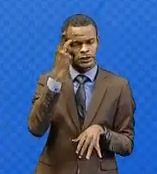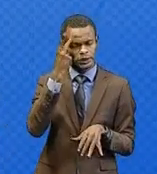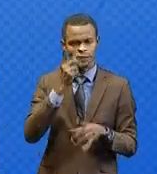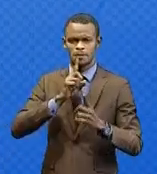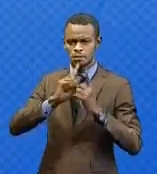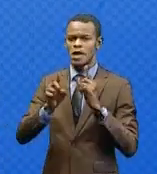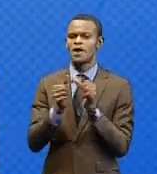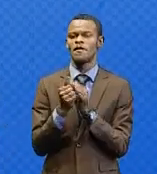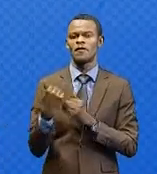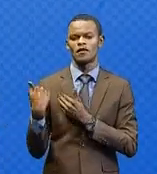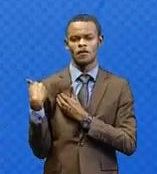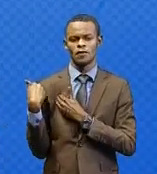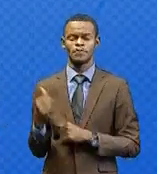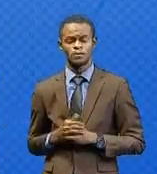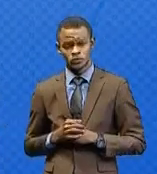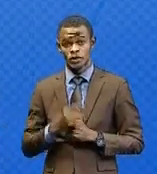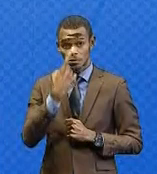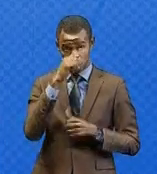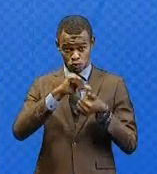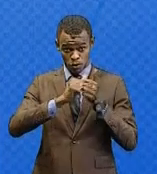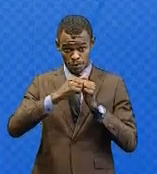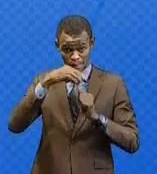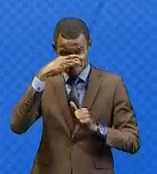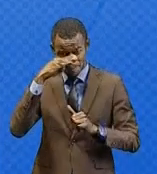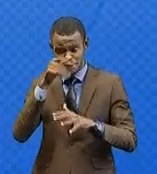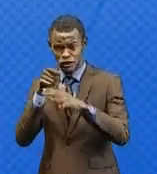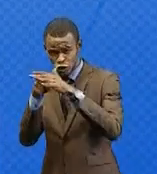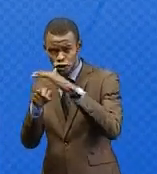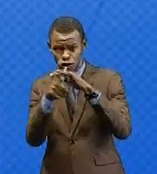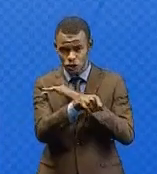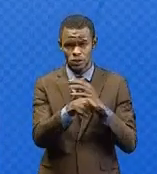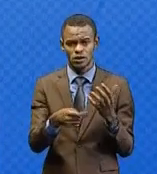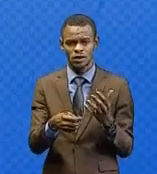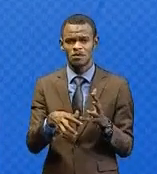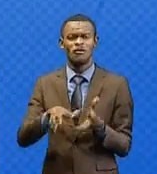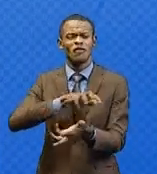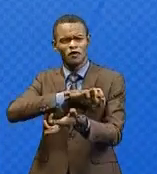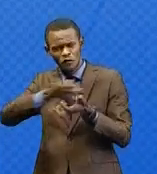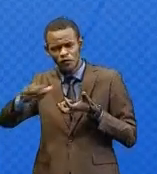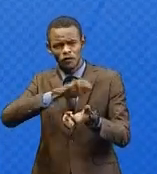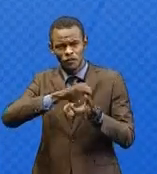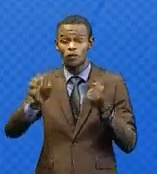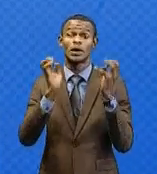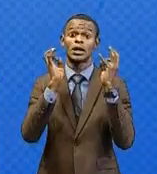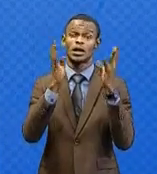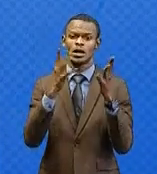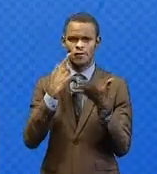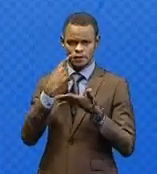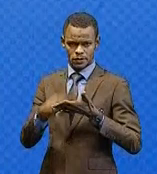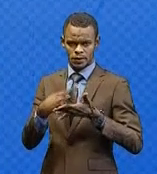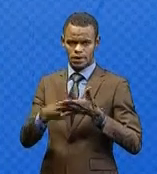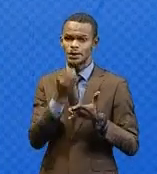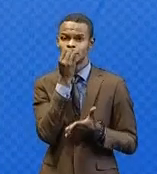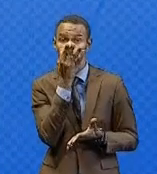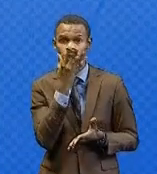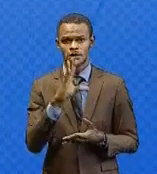la montée de la criminalité et du banditisme en milieu urbain, phénomène observé dans les provinces du Congo